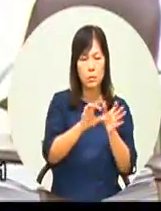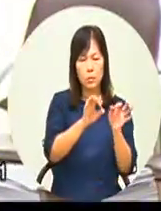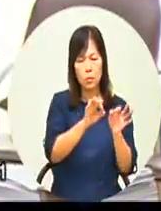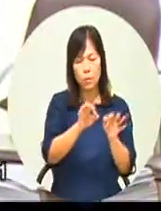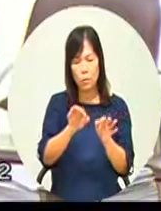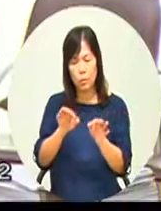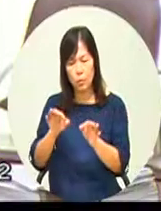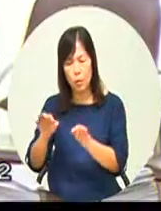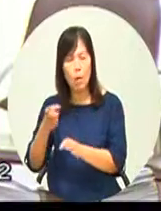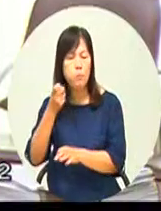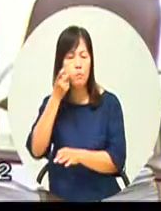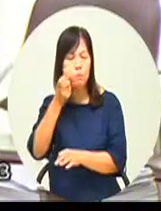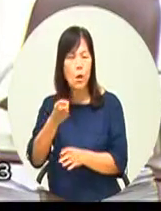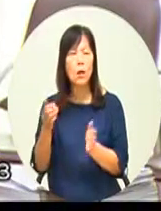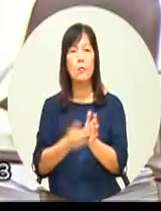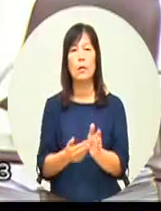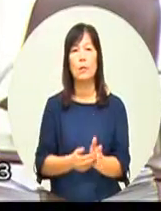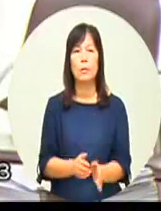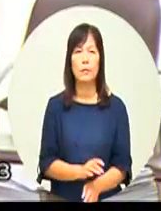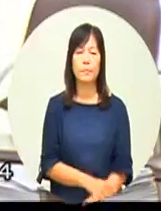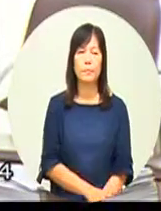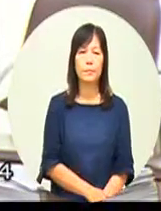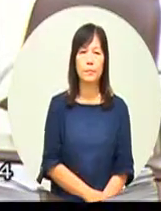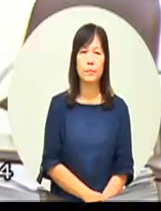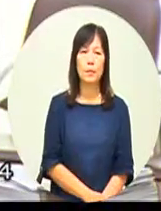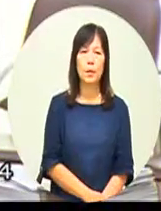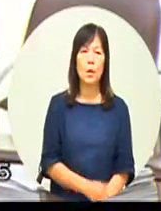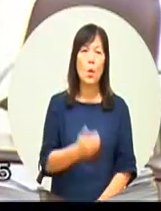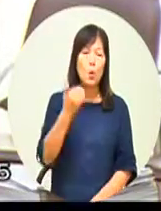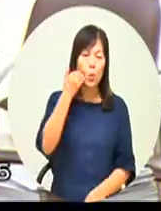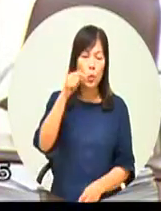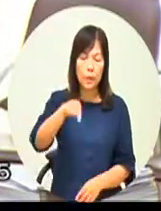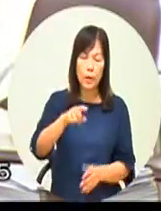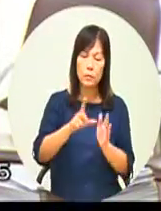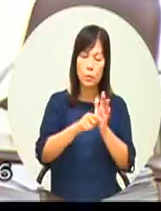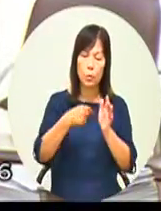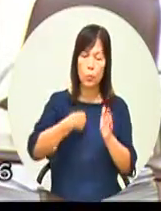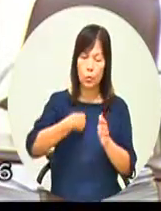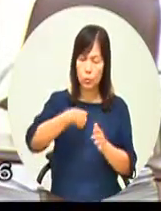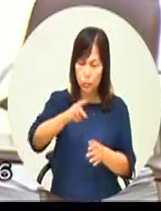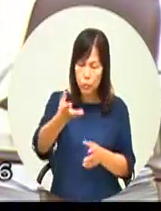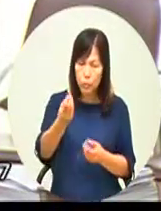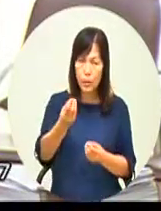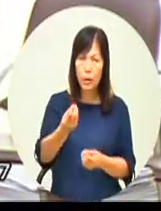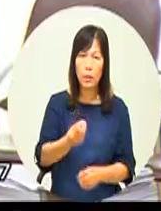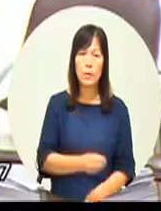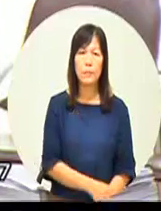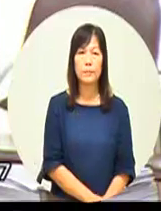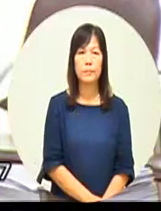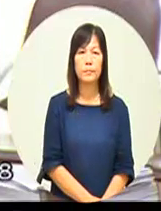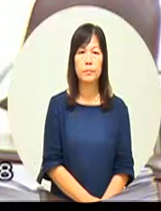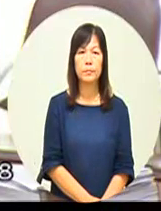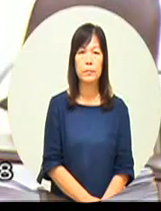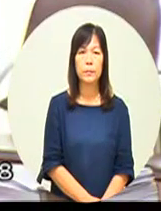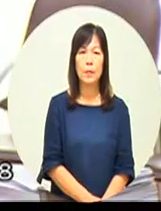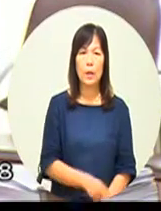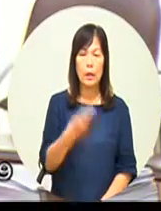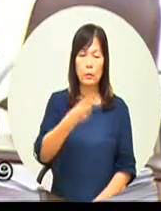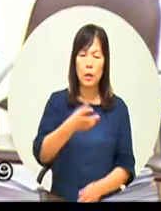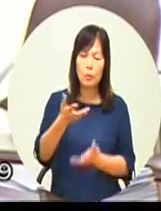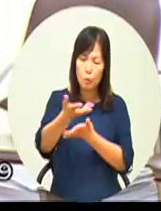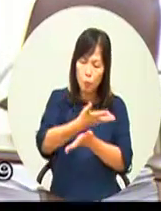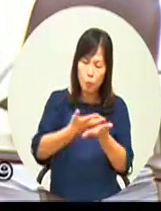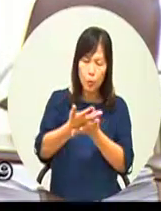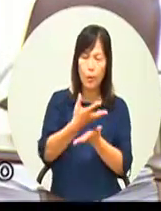个月了。那如果那一天我没有去继续再去做协商